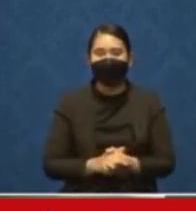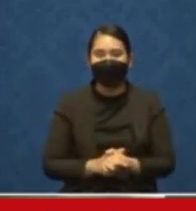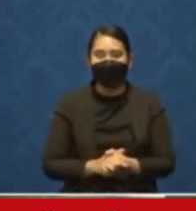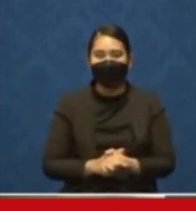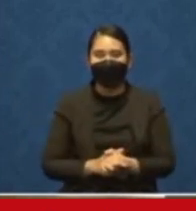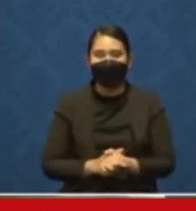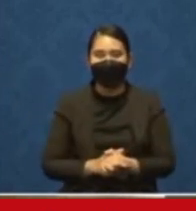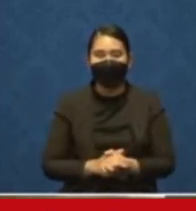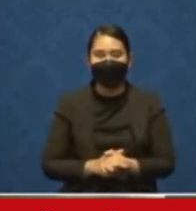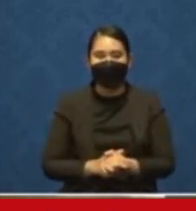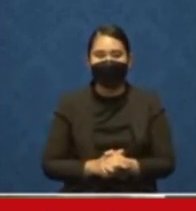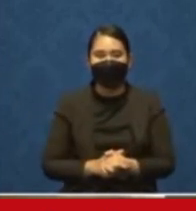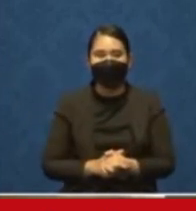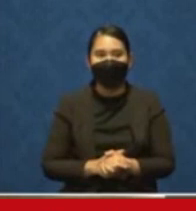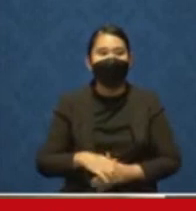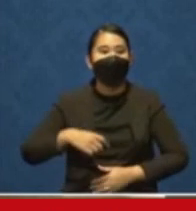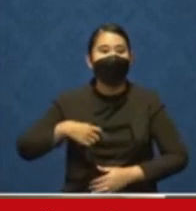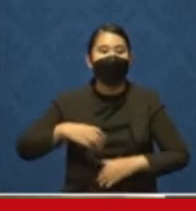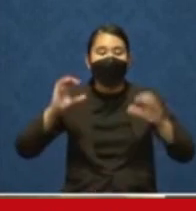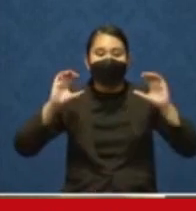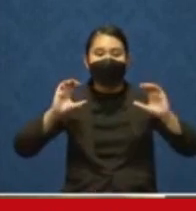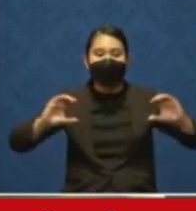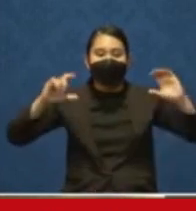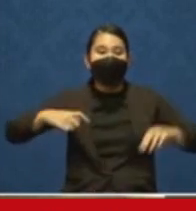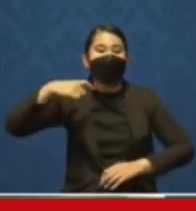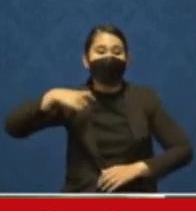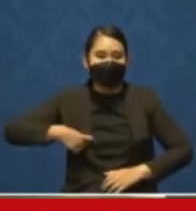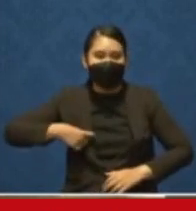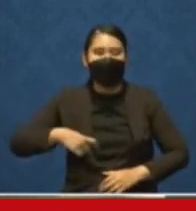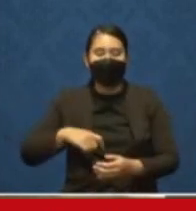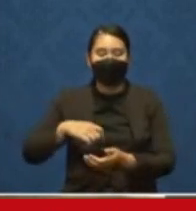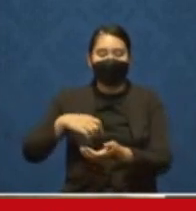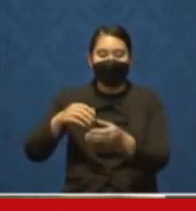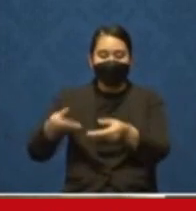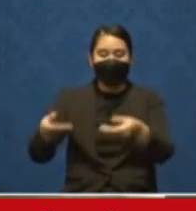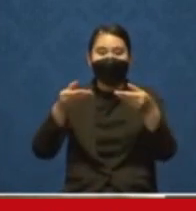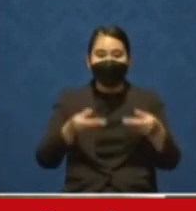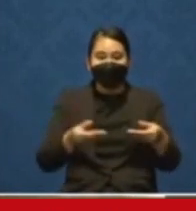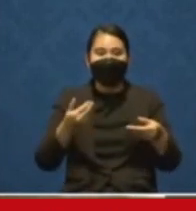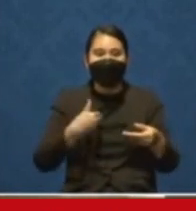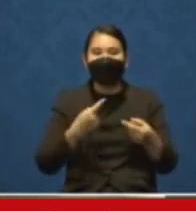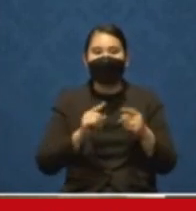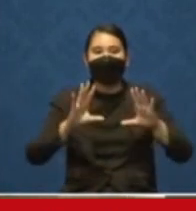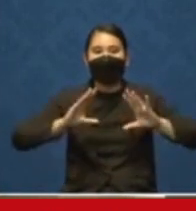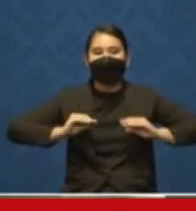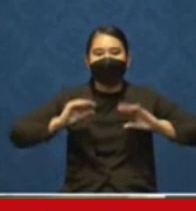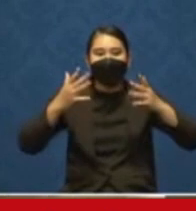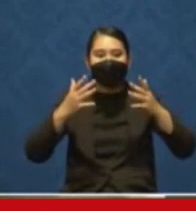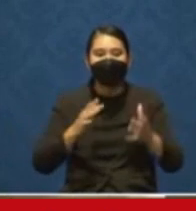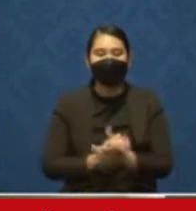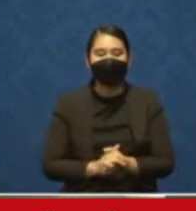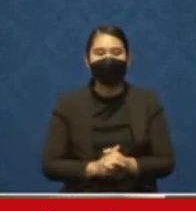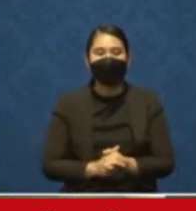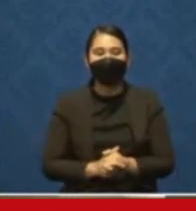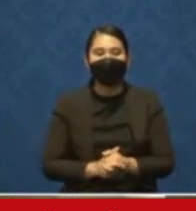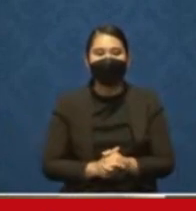แล้วยิ่งเห็นพฤติกรรมจงใจไม่ปฏิบัติหน้าที่ของพลเอกประยุทธ์แต่ฉันไม่เอาในการสูงสุด